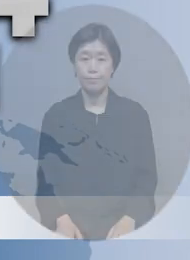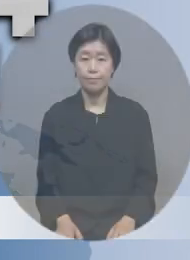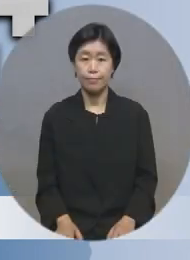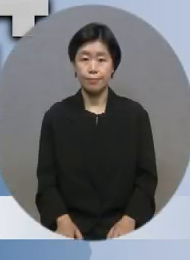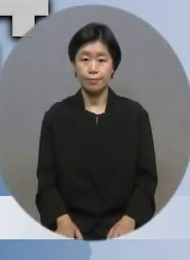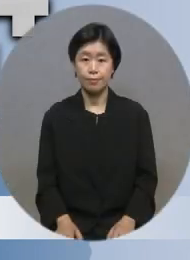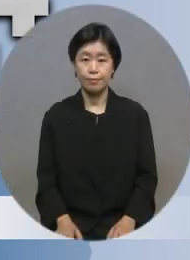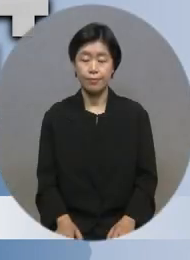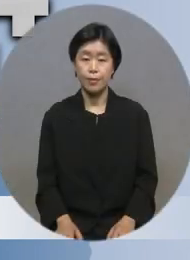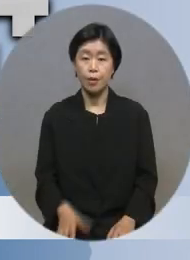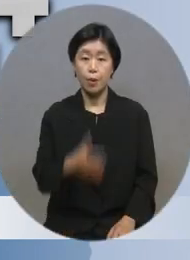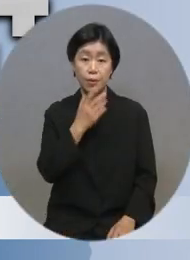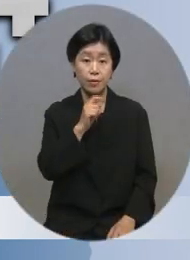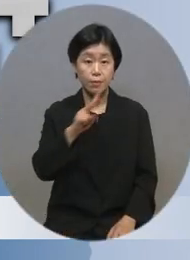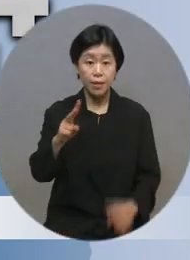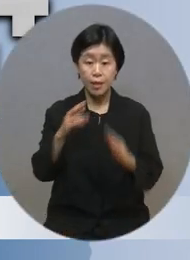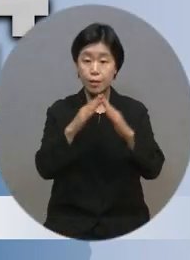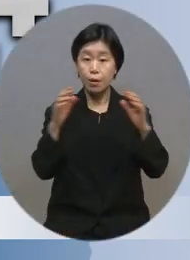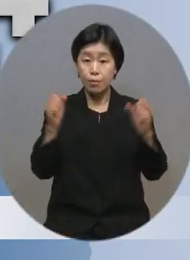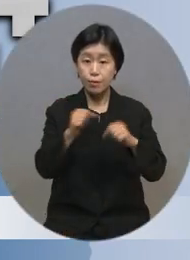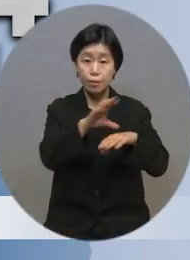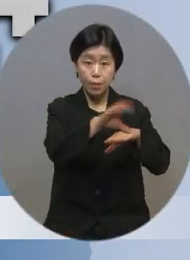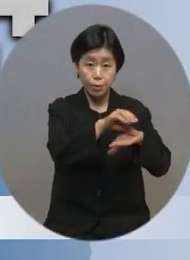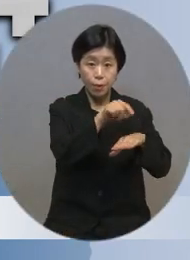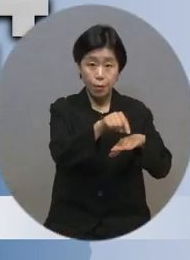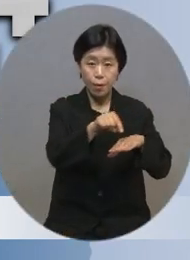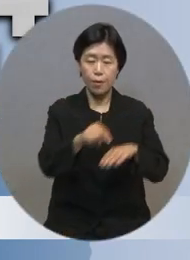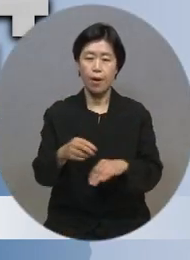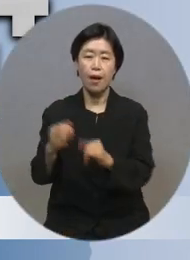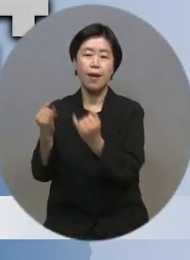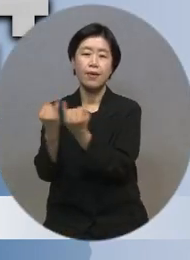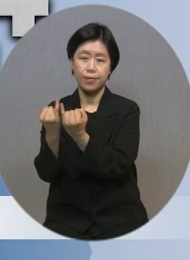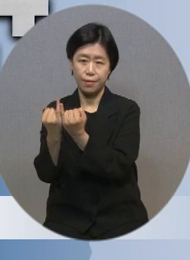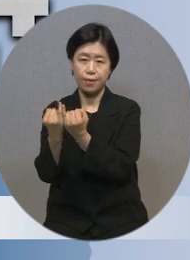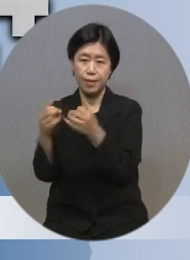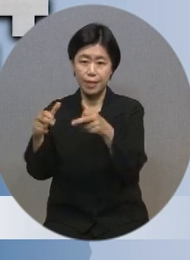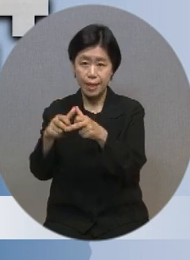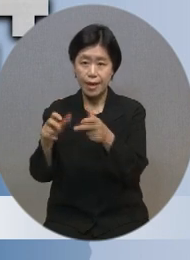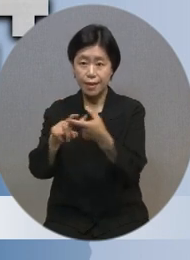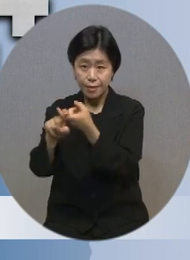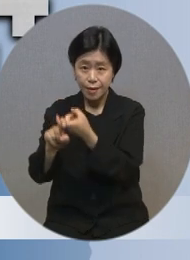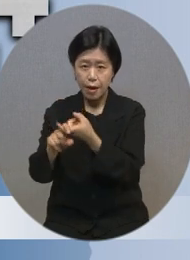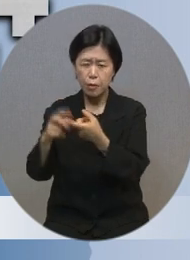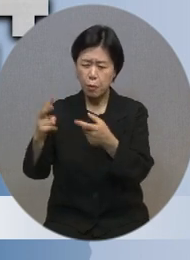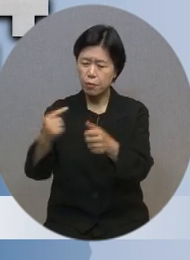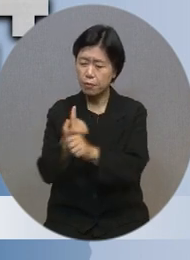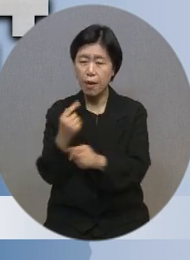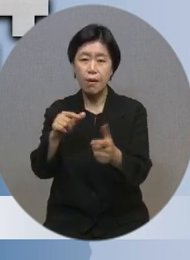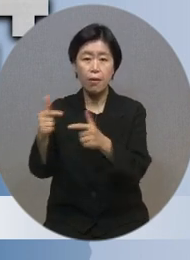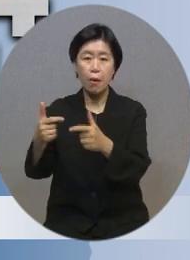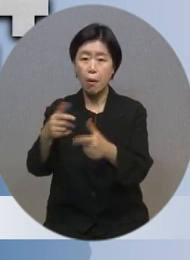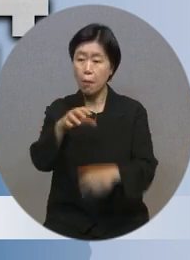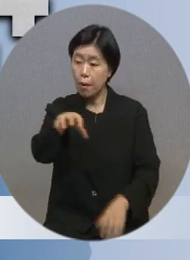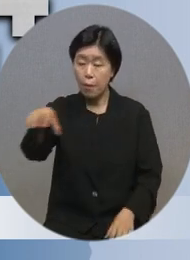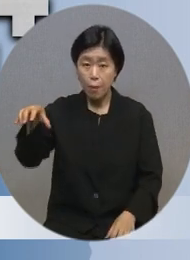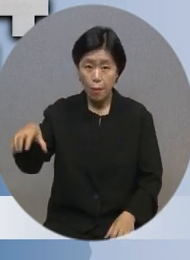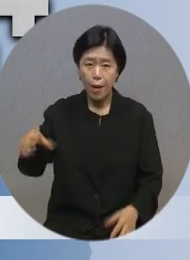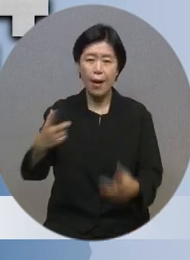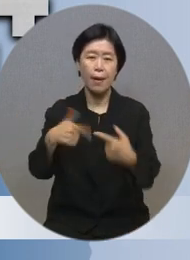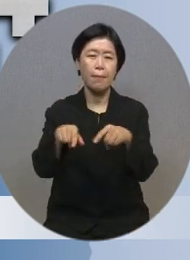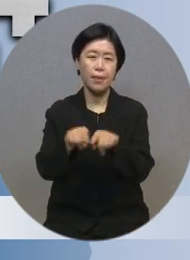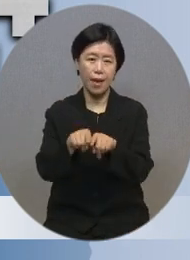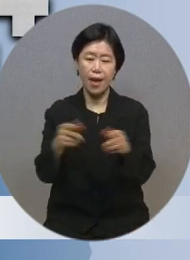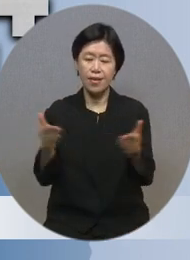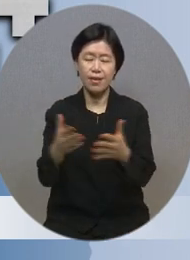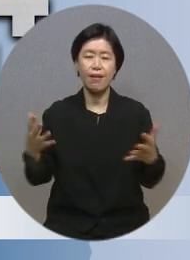wbs 복지 tv 전북 방송이 전북 여성 장애인 연대와 다수의 엔터테인먼트 등 다양한 분야의 단체와 함께 업무